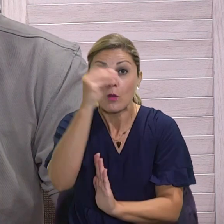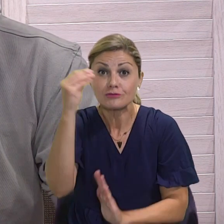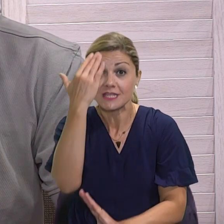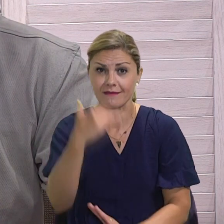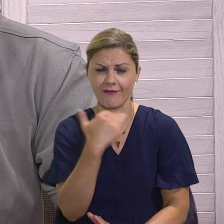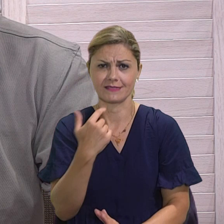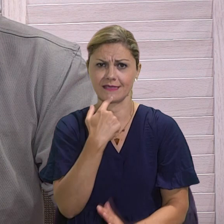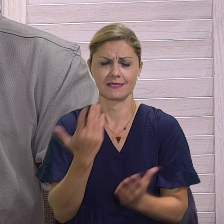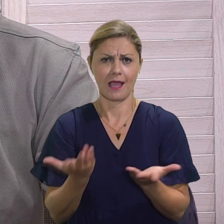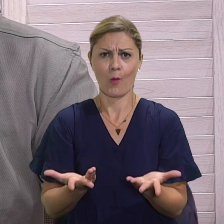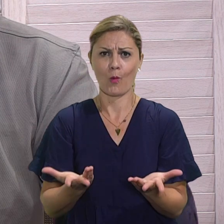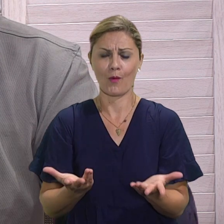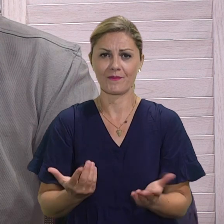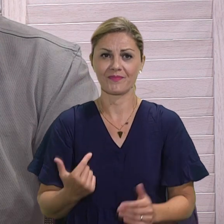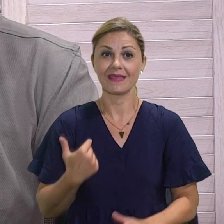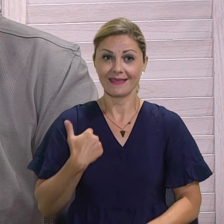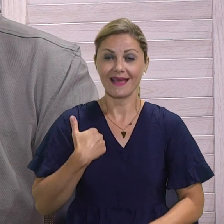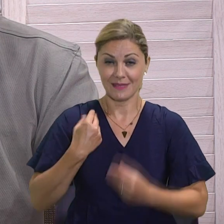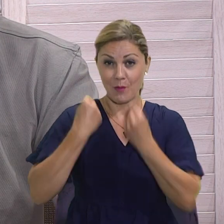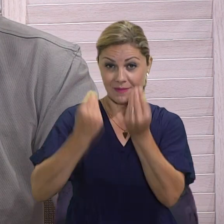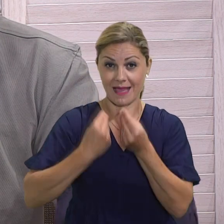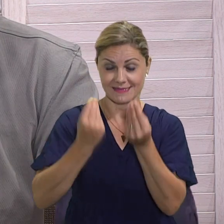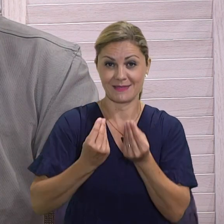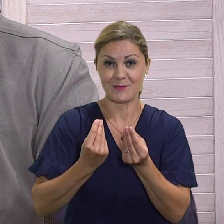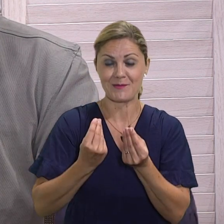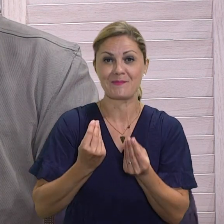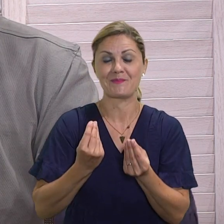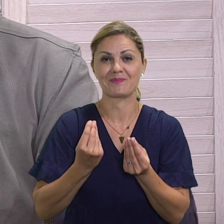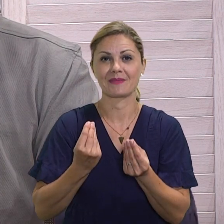jezik. Je, rekao sam vam da